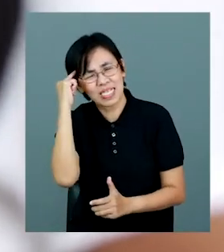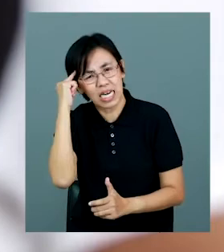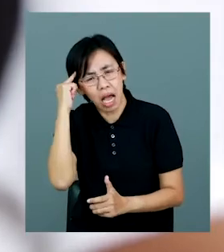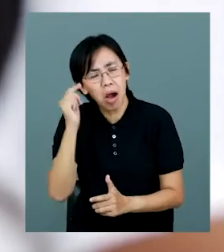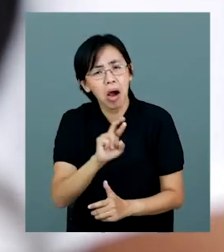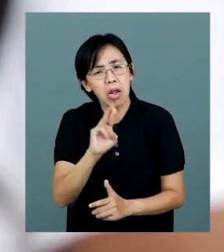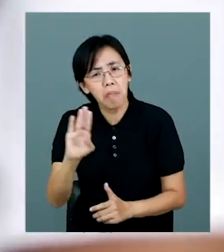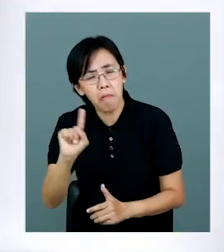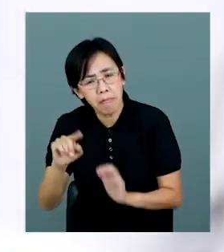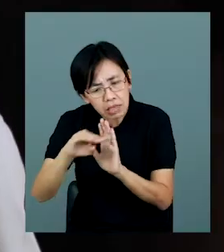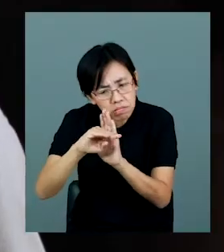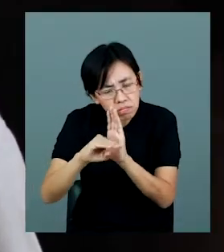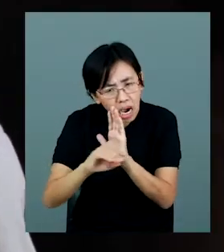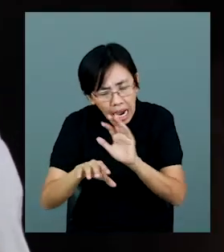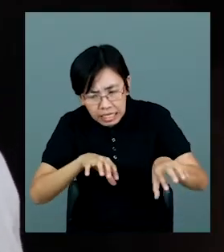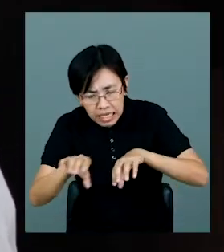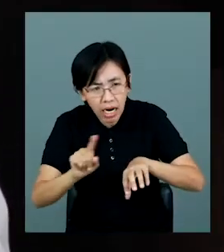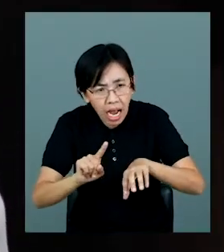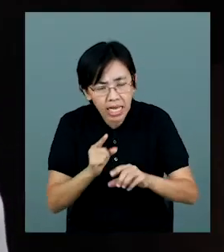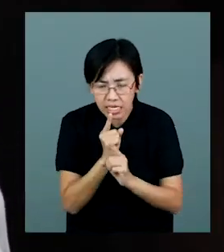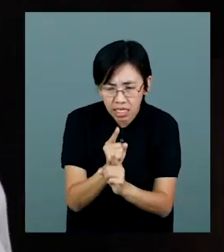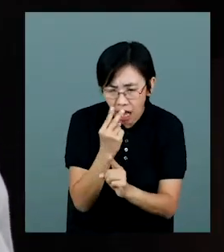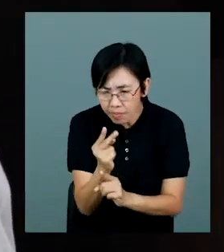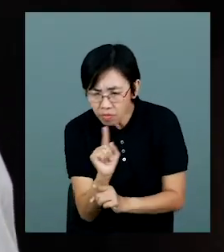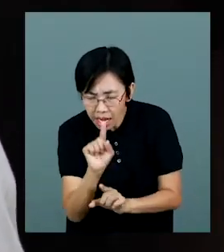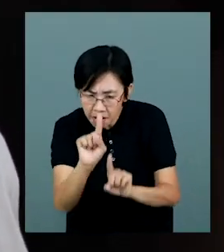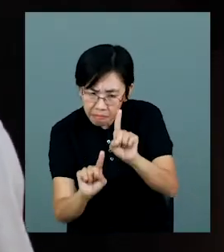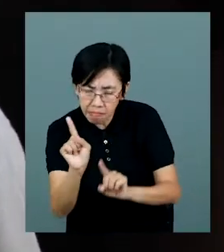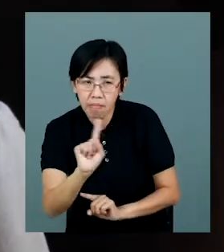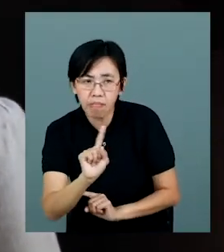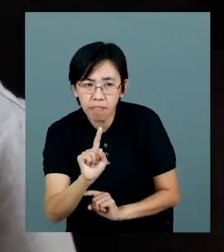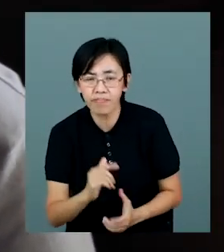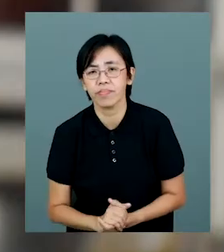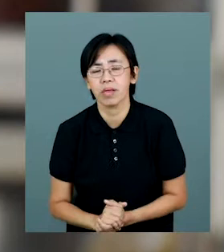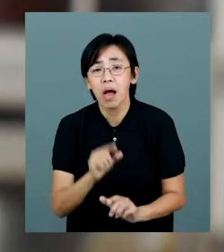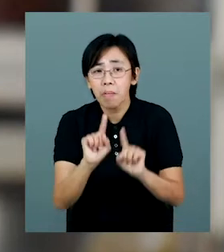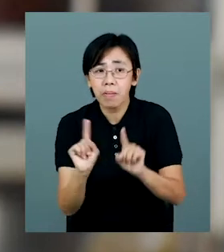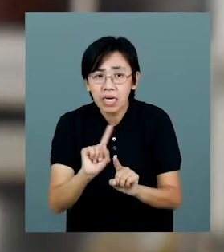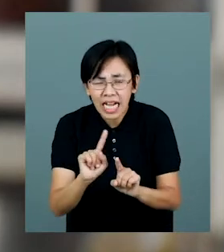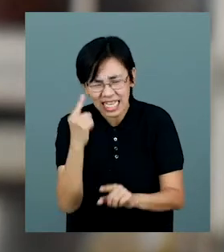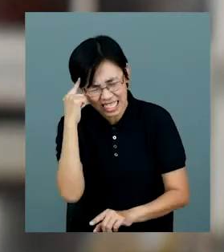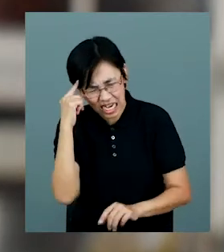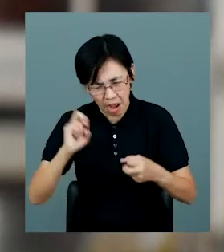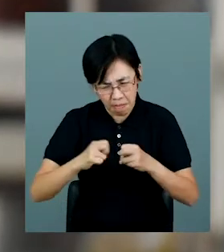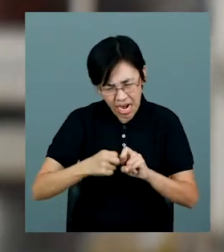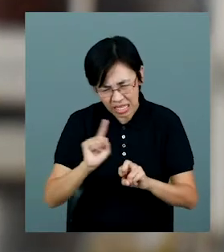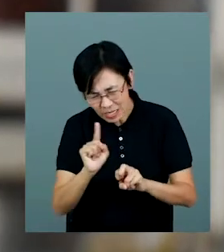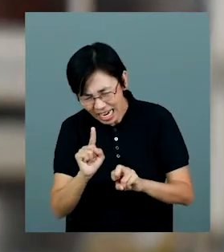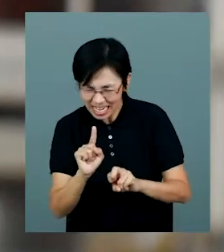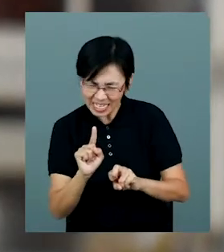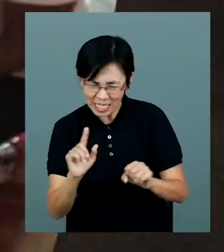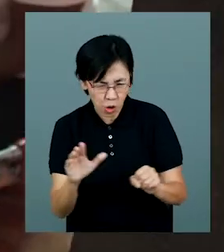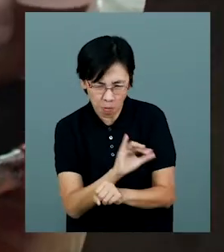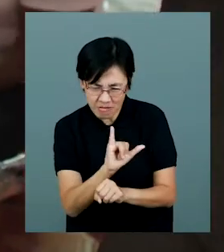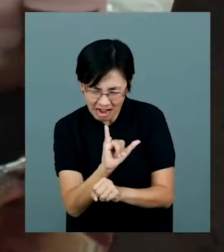ครงสร้างหรือระบบอะไรที่ชัดเจนว่าเราจะติดตามเขายังไงจะประเมินผลยังไงหรือยังมีส่วนไหนที่เขาเป็นจุดขา